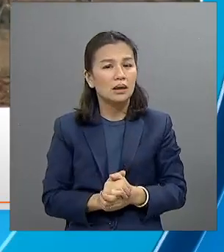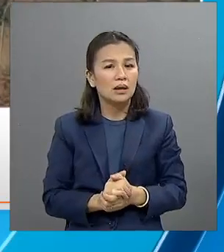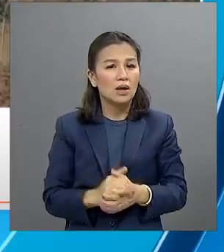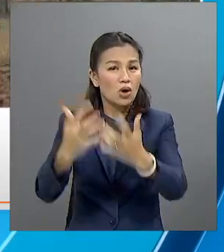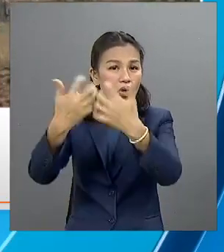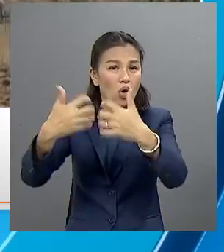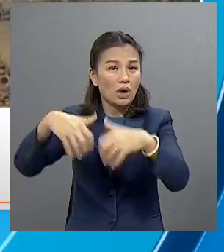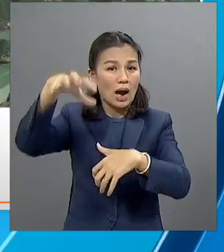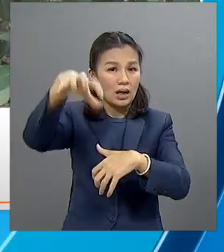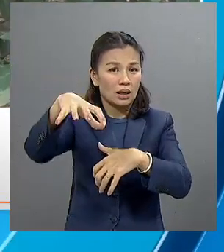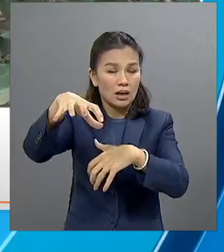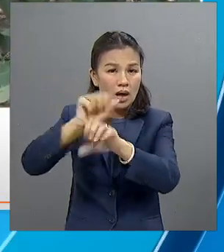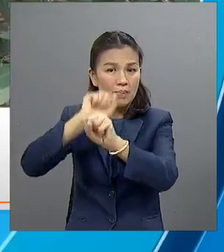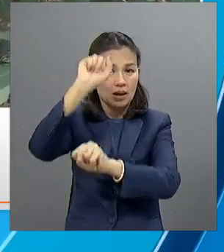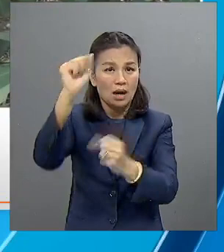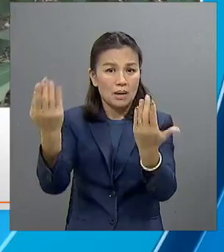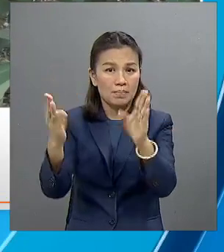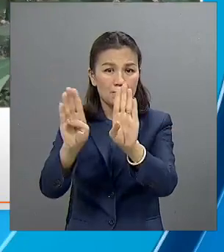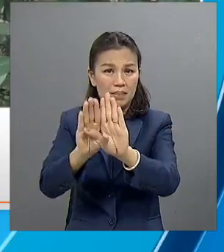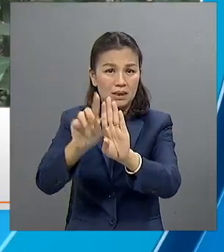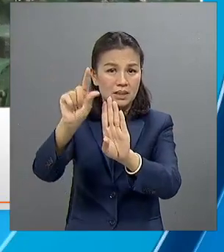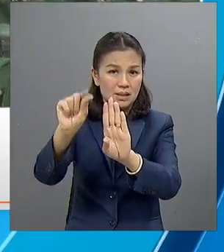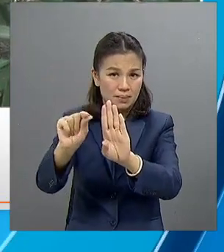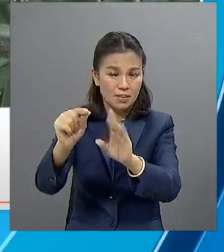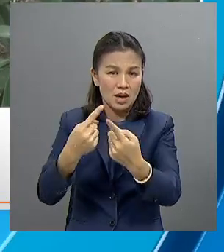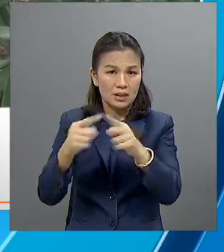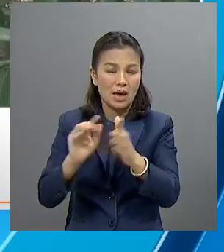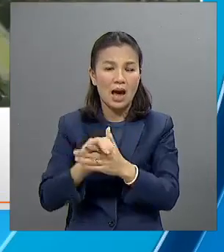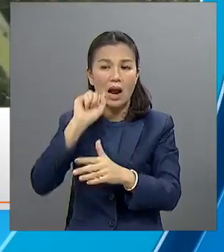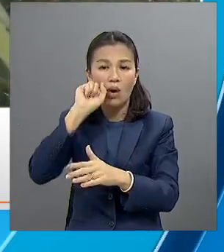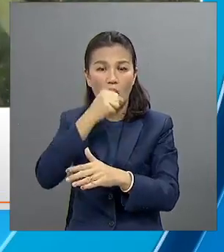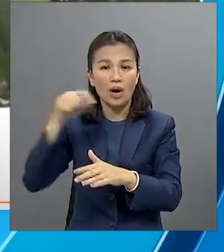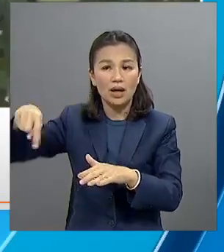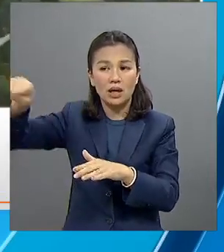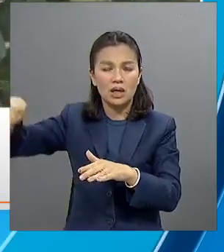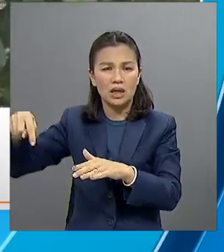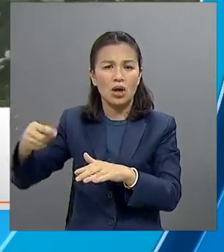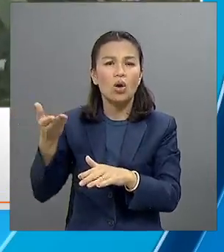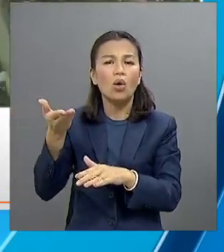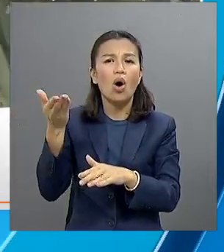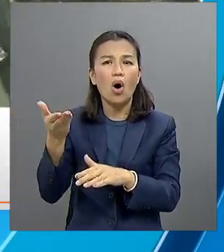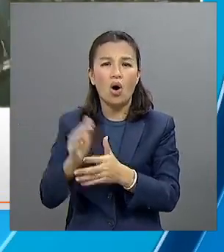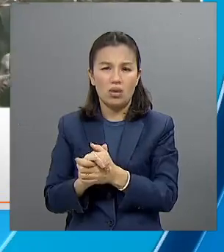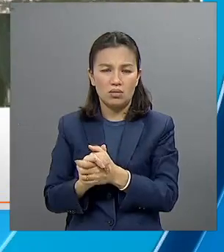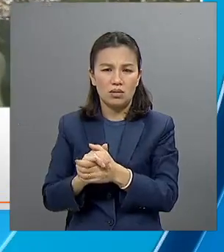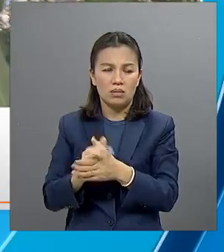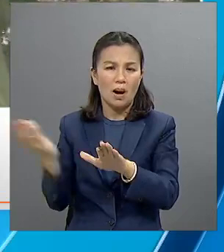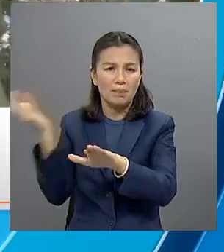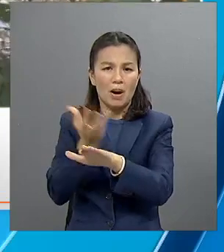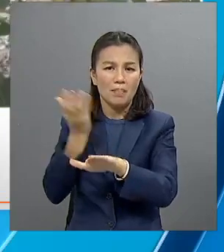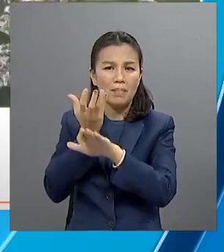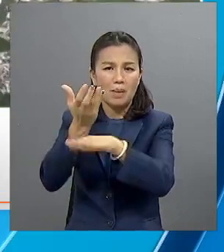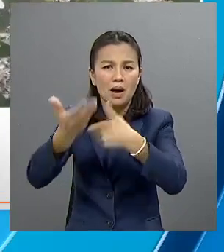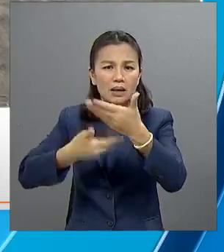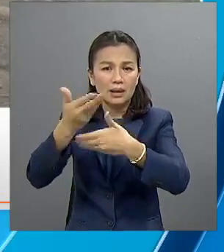20นะครับแต่พี่น้องเกษตรกรชาวไร่อ้อยเนี่ยเขาก็ขอร้องขอกันมานะครับรวมตัวกันร้องขอกันม